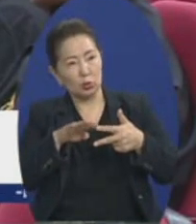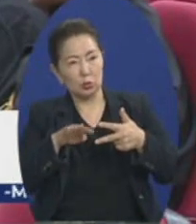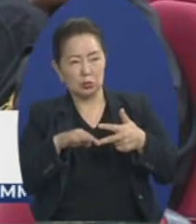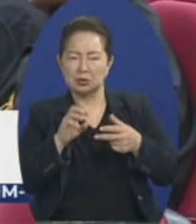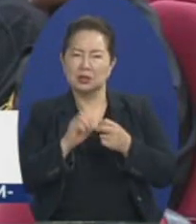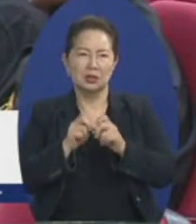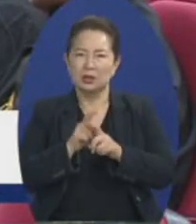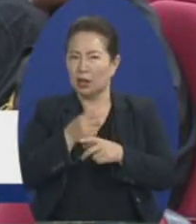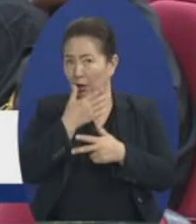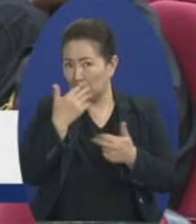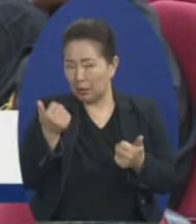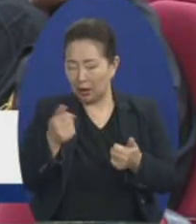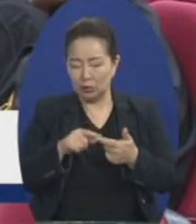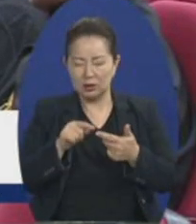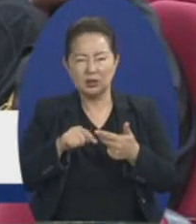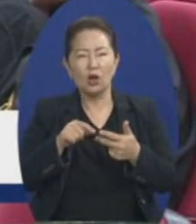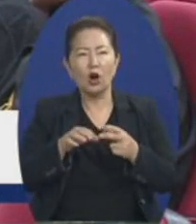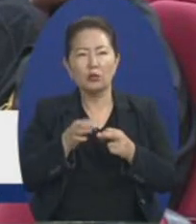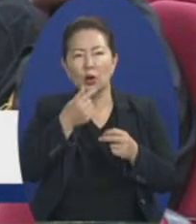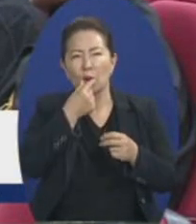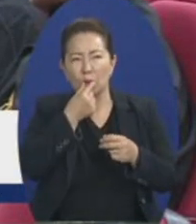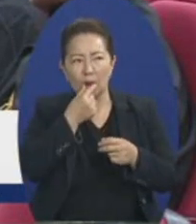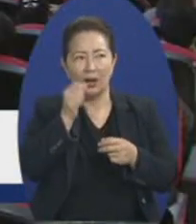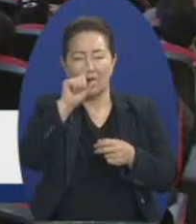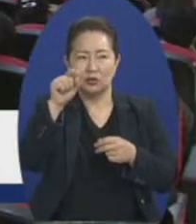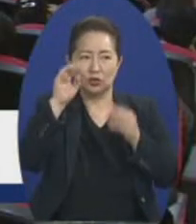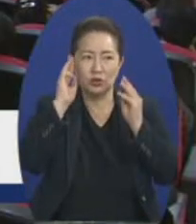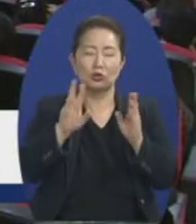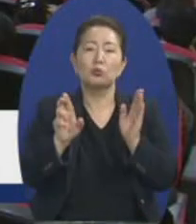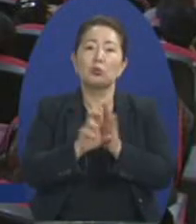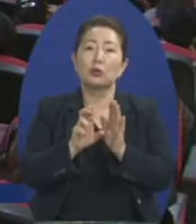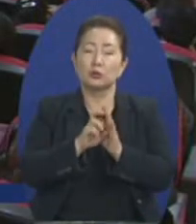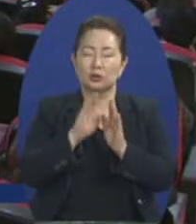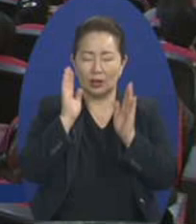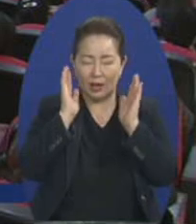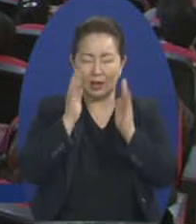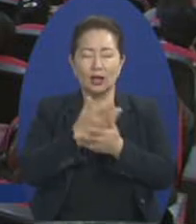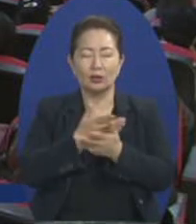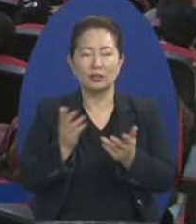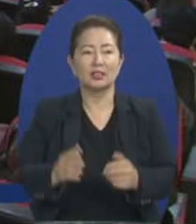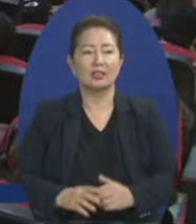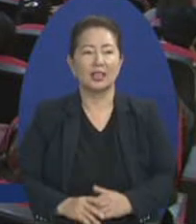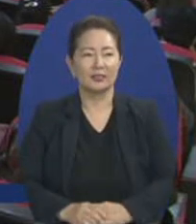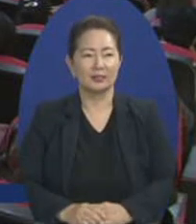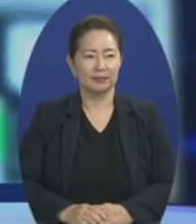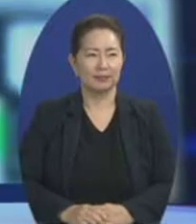нөхцөлд шүгүүлүүлээж асуудлыг шийдвэрлэх боломж бий гэдгийг сануулж байлаа.